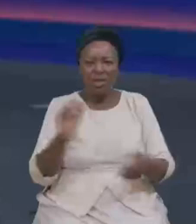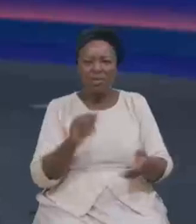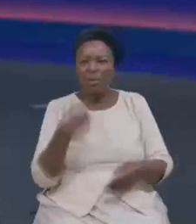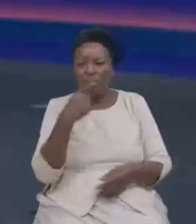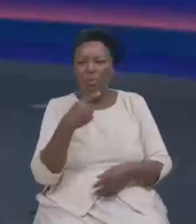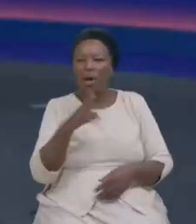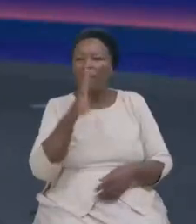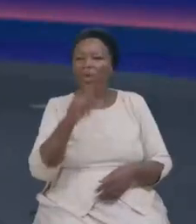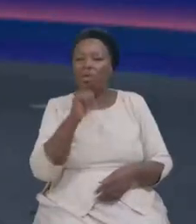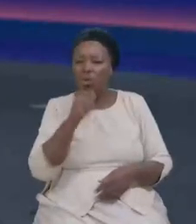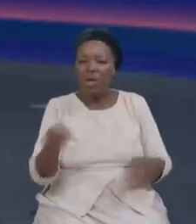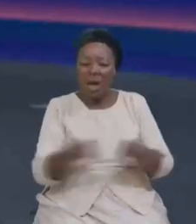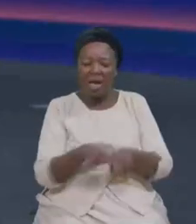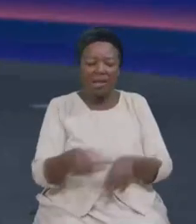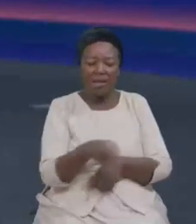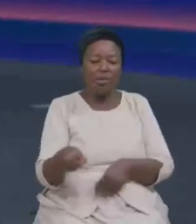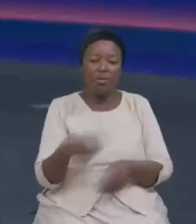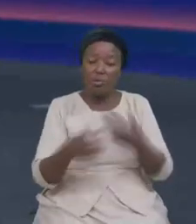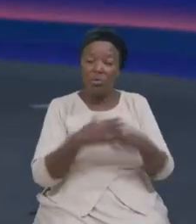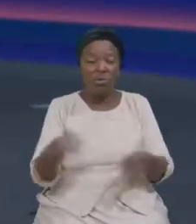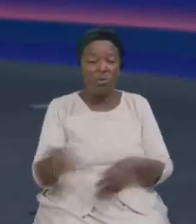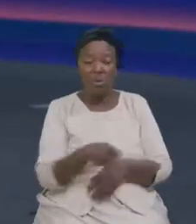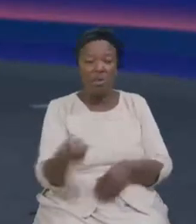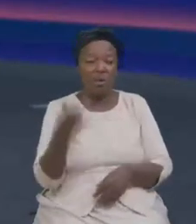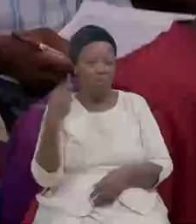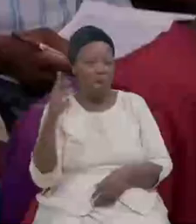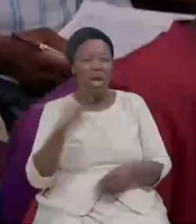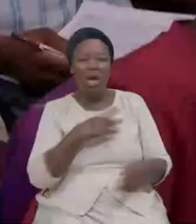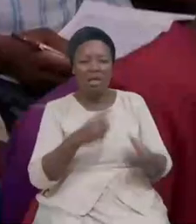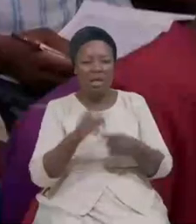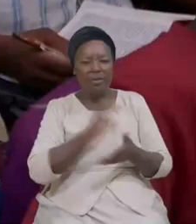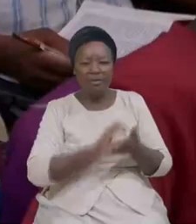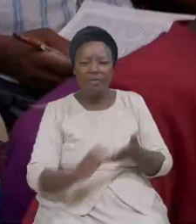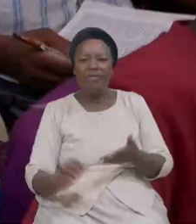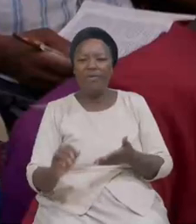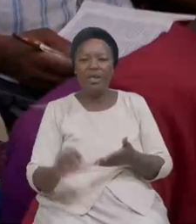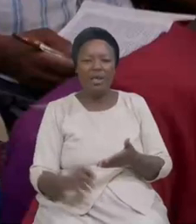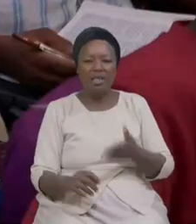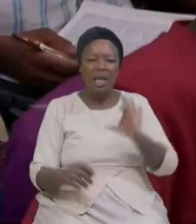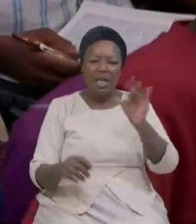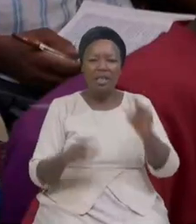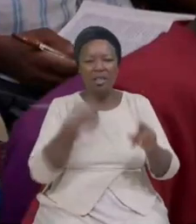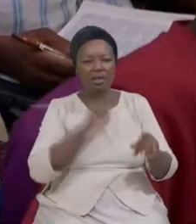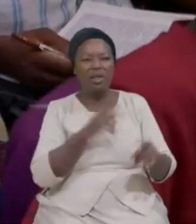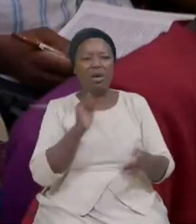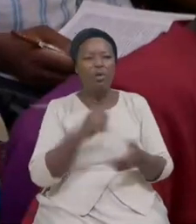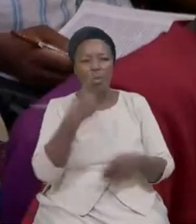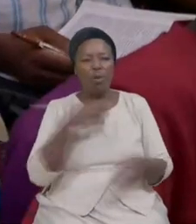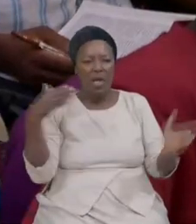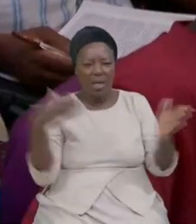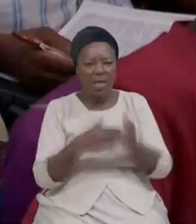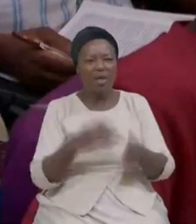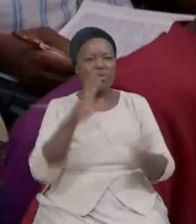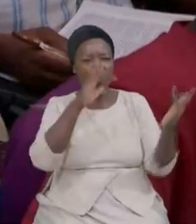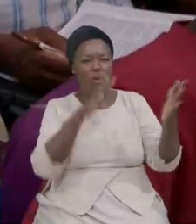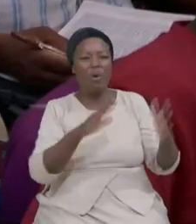étaient. Et dans le verset 18 et 2, qui espéra contre toute espérance, crut. Vous voyez, quand les